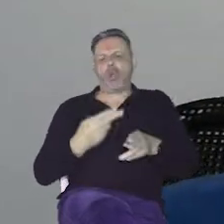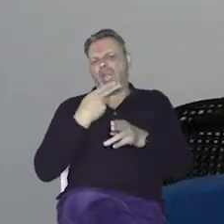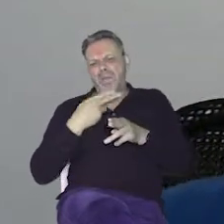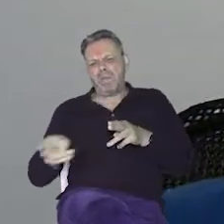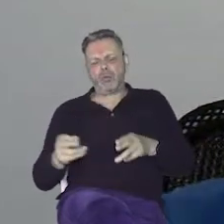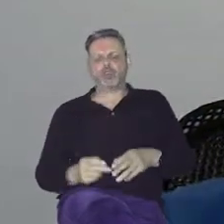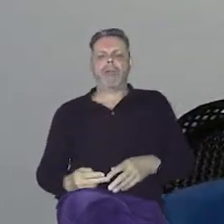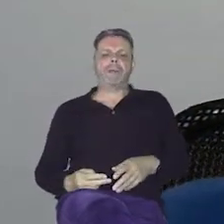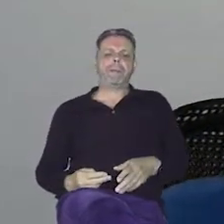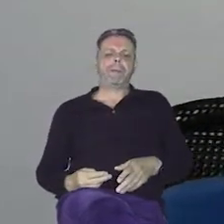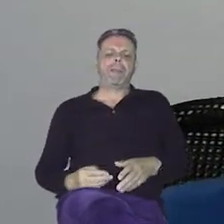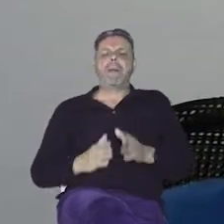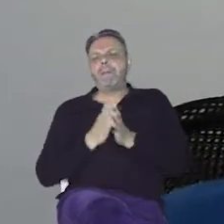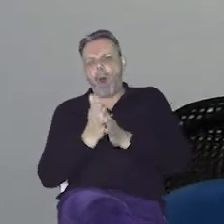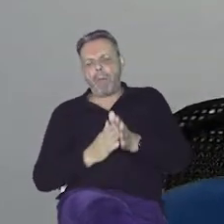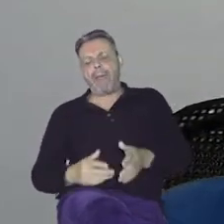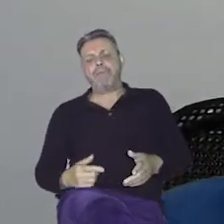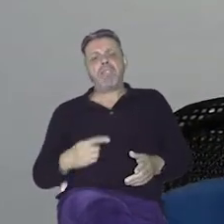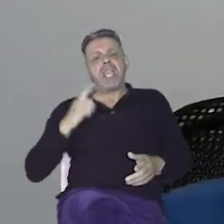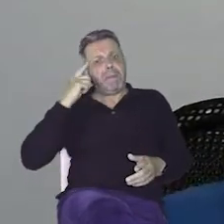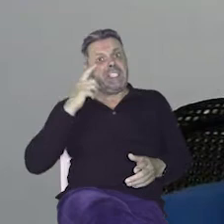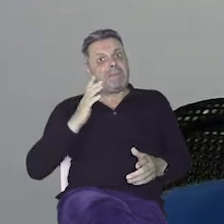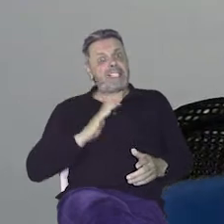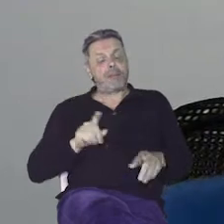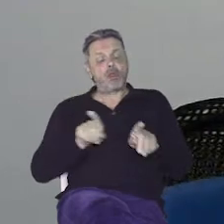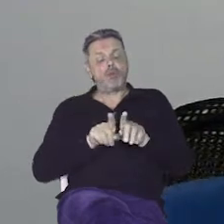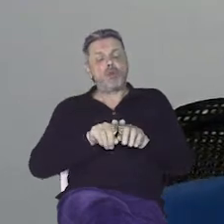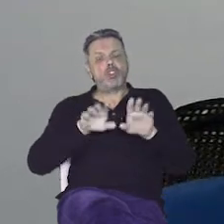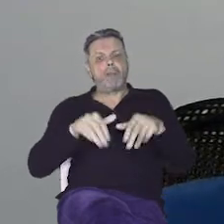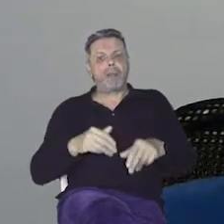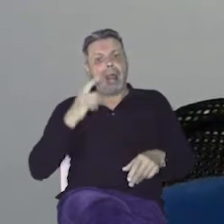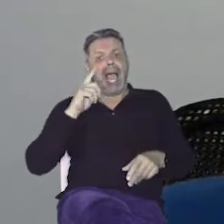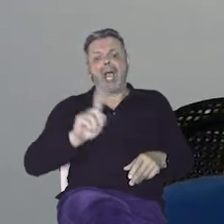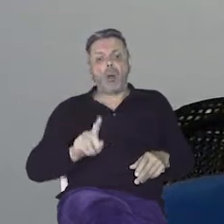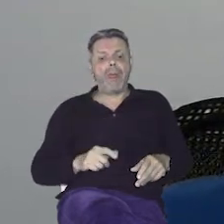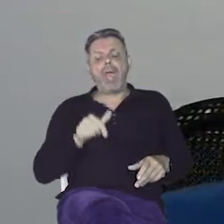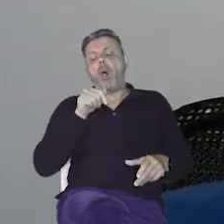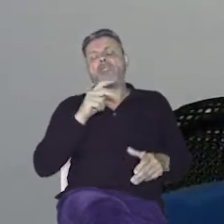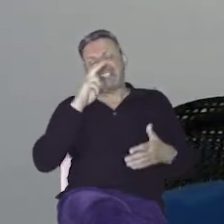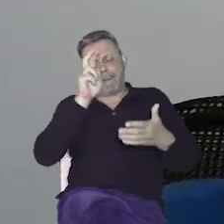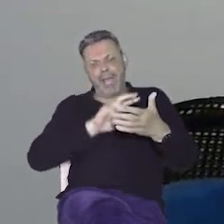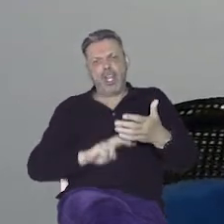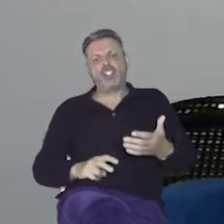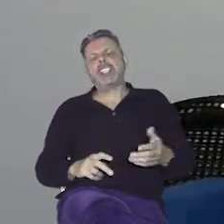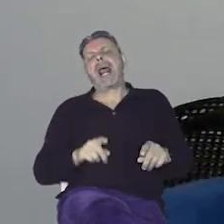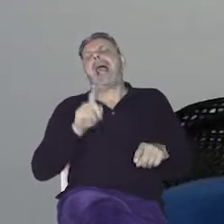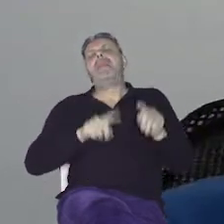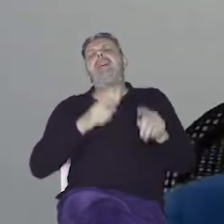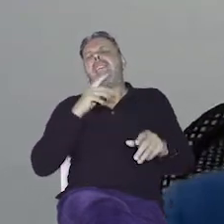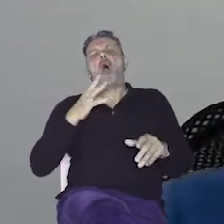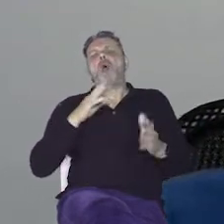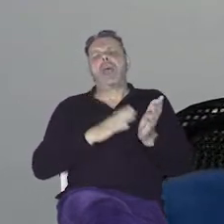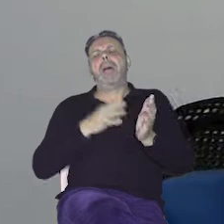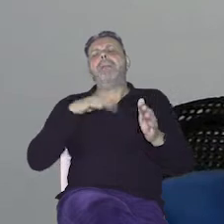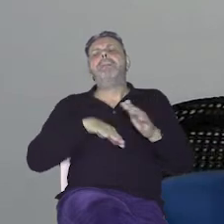molbe i sve ostalo, tako da mislim da sam i gospođu primila, ako ne, onda sam sigurno čitala neke od mailova koje je ona